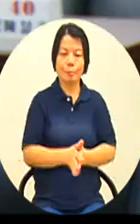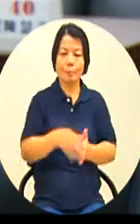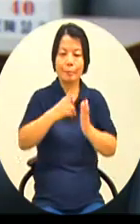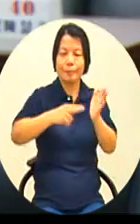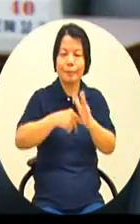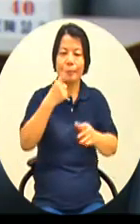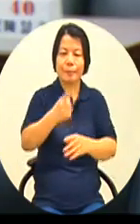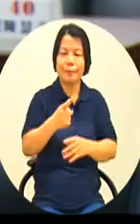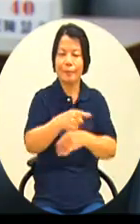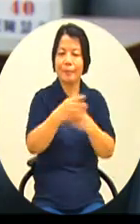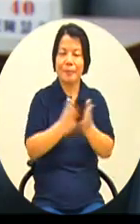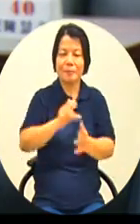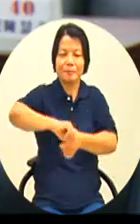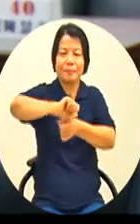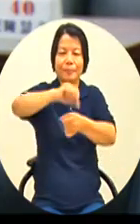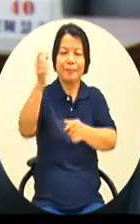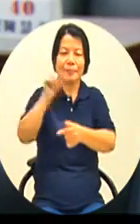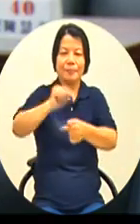思路